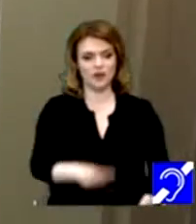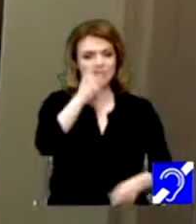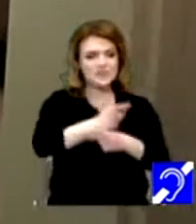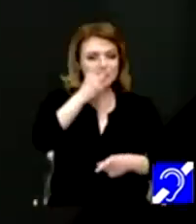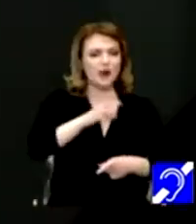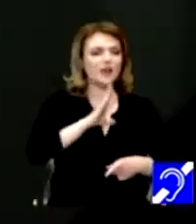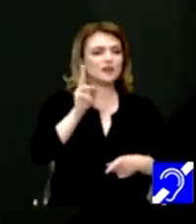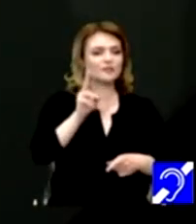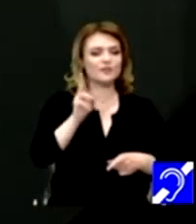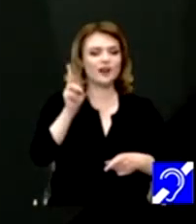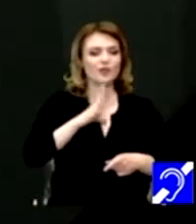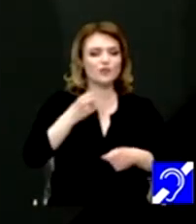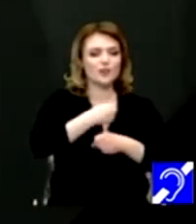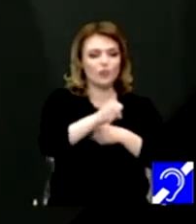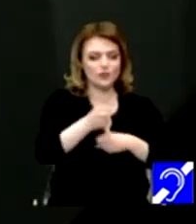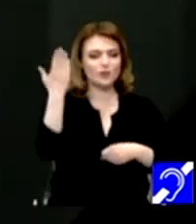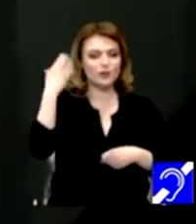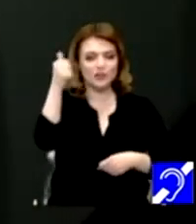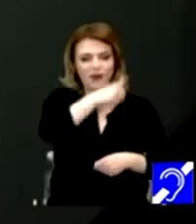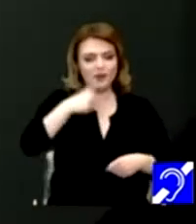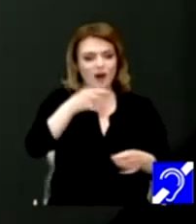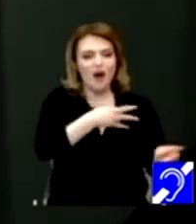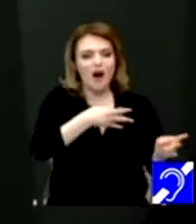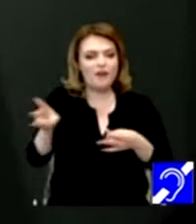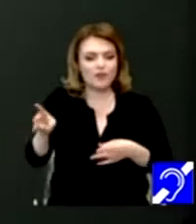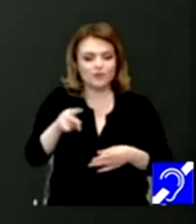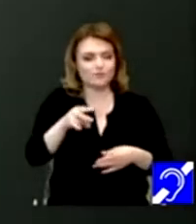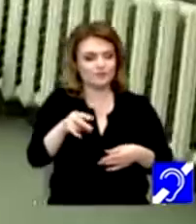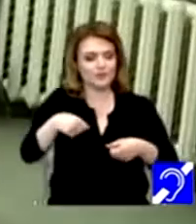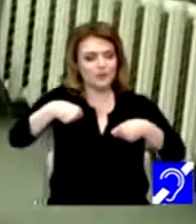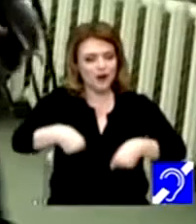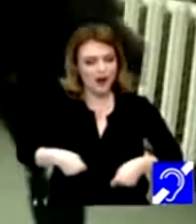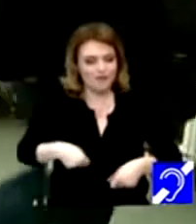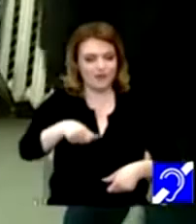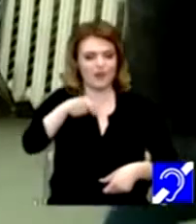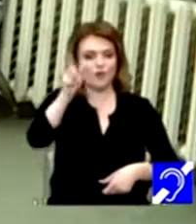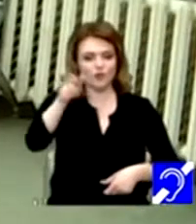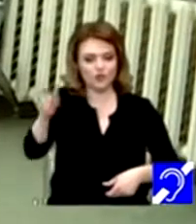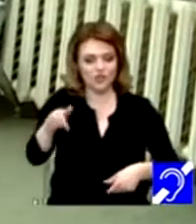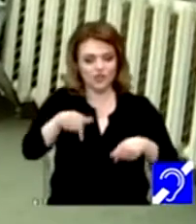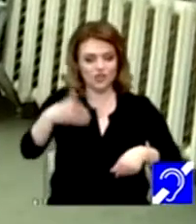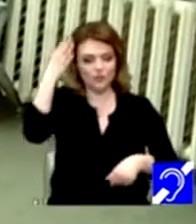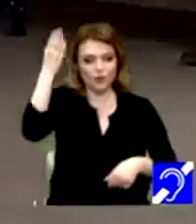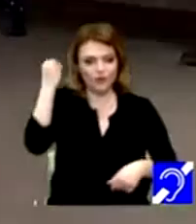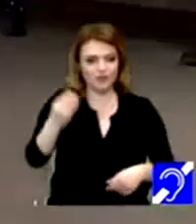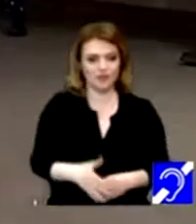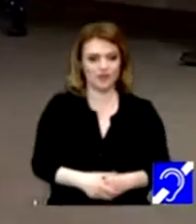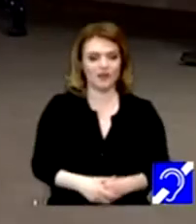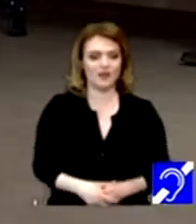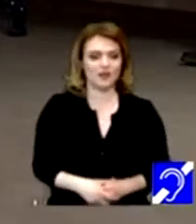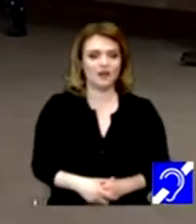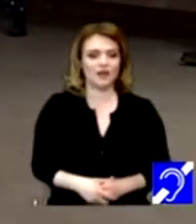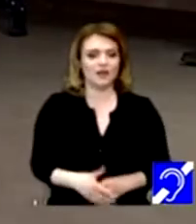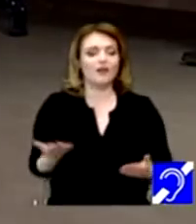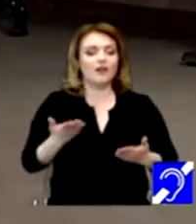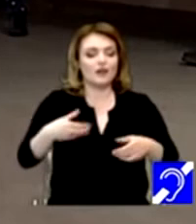Restricțiile impuse anul trecut de autorități au afectat mai multe drepturi ale cetățenilor din Republica Moldova, ce libertăți ale omului au